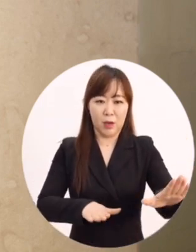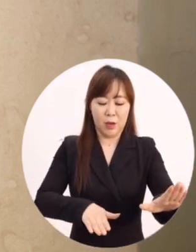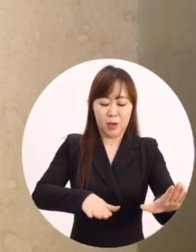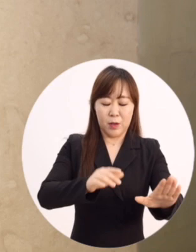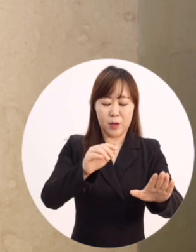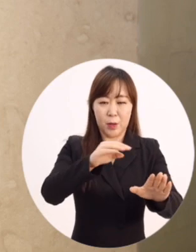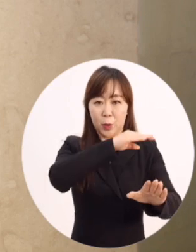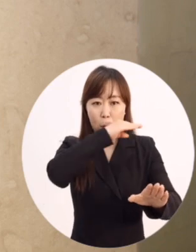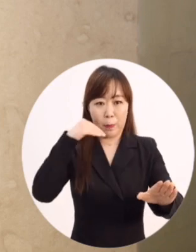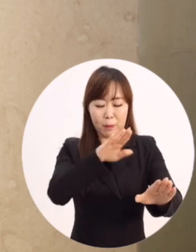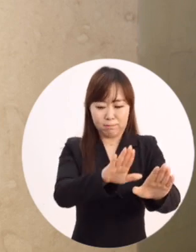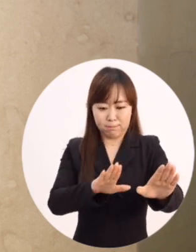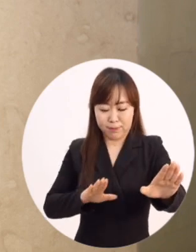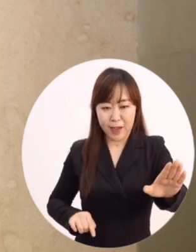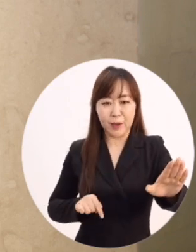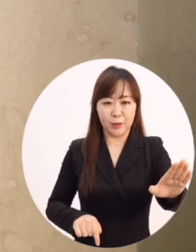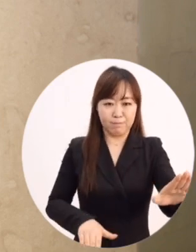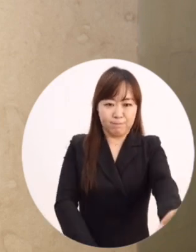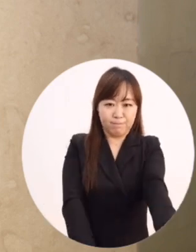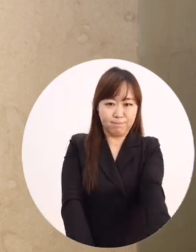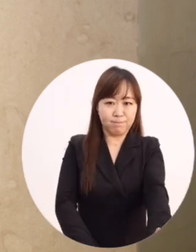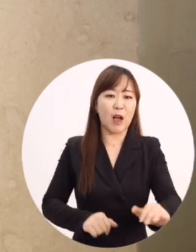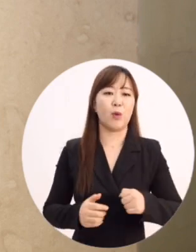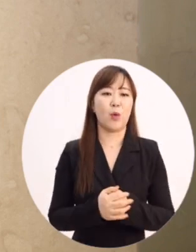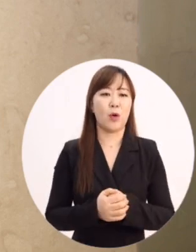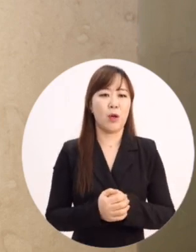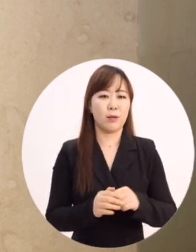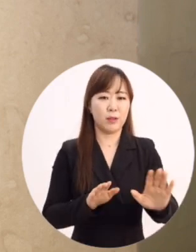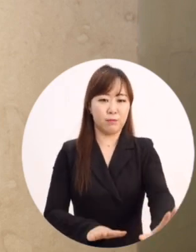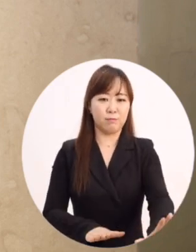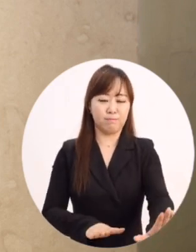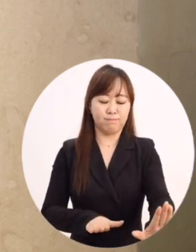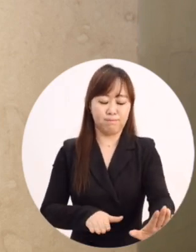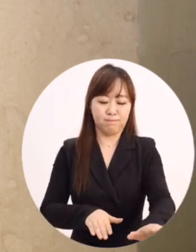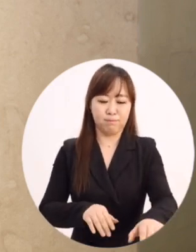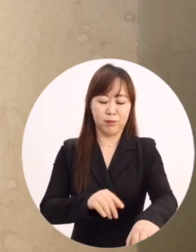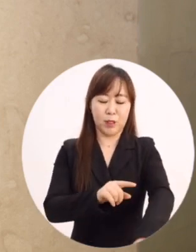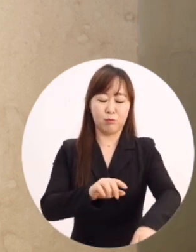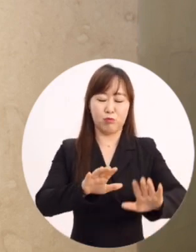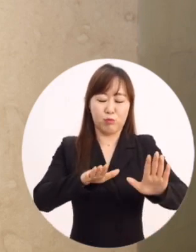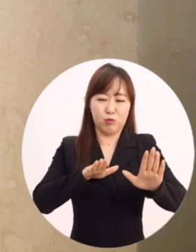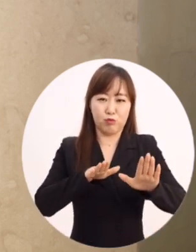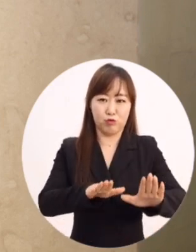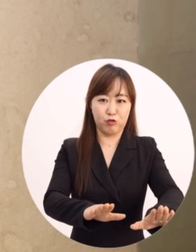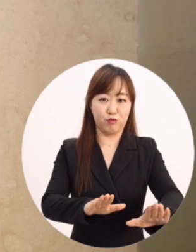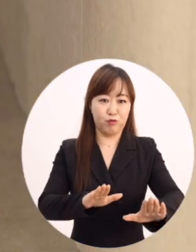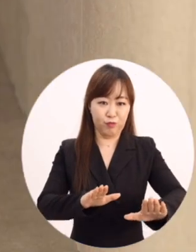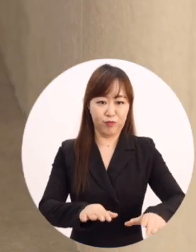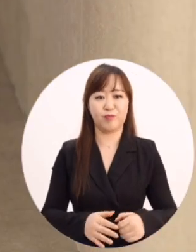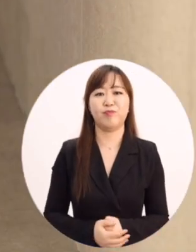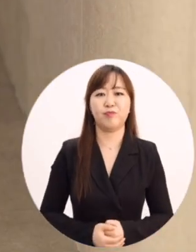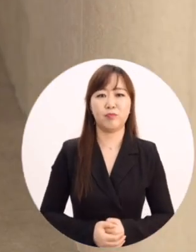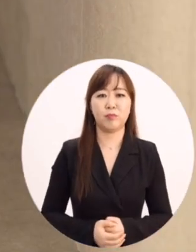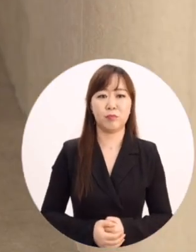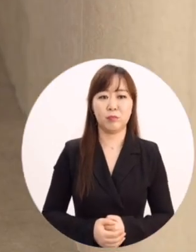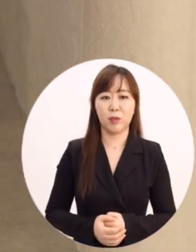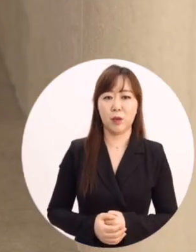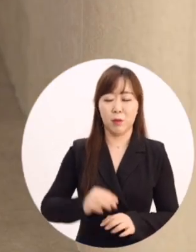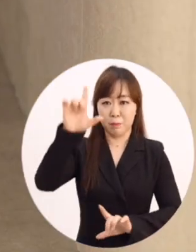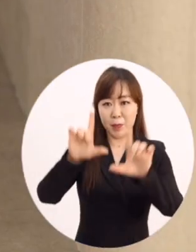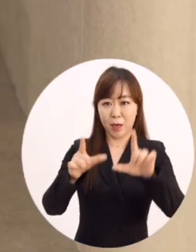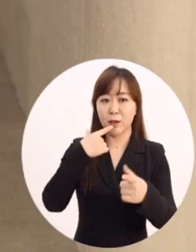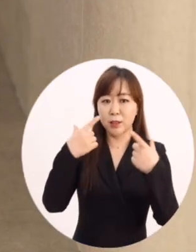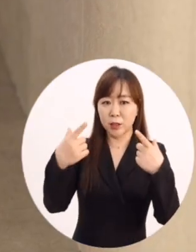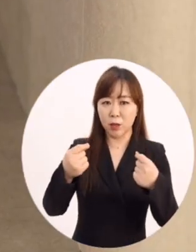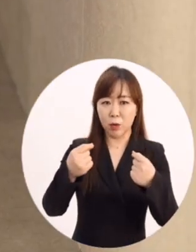뒷다리를 곧게 펴고 발 뒤꿈치는 바닥에 붙인 상태에서 앞무릎을 구부립니다. 종아리가